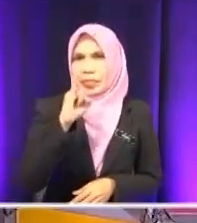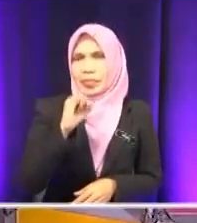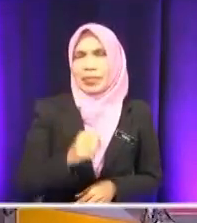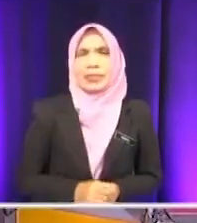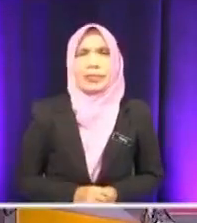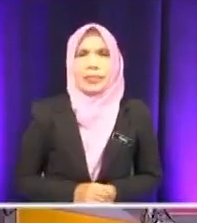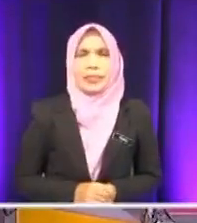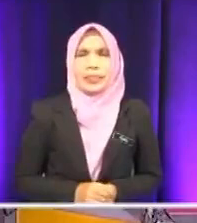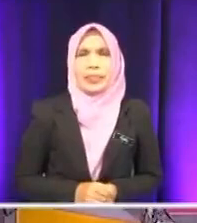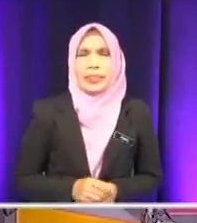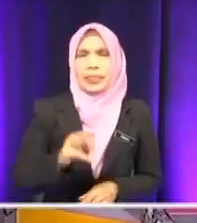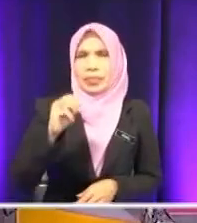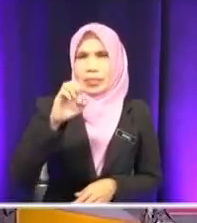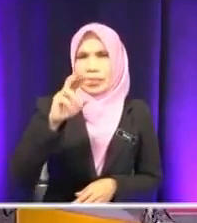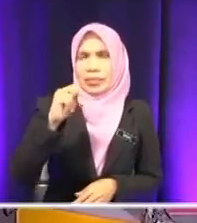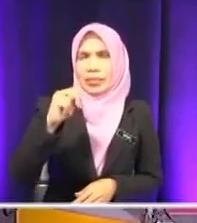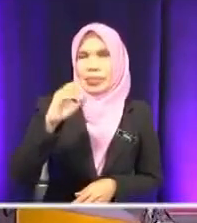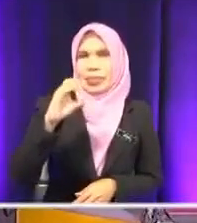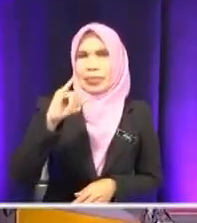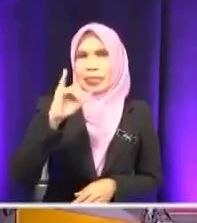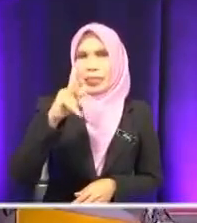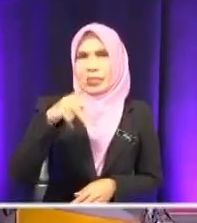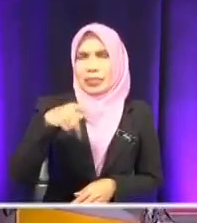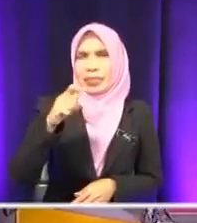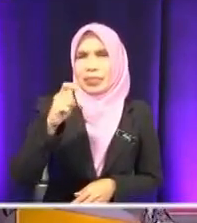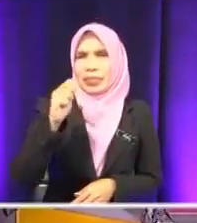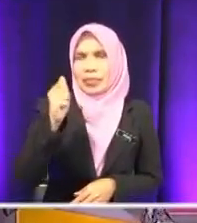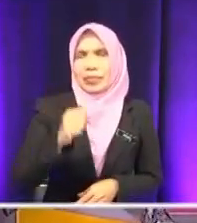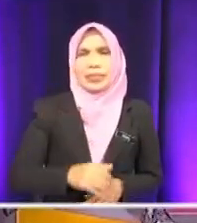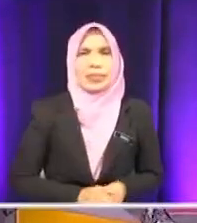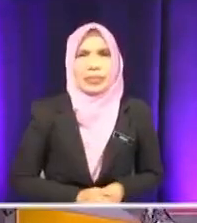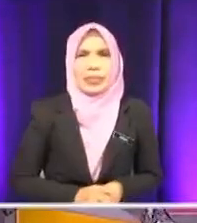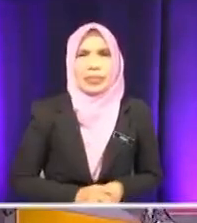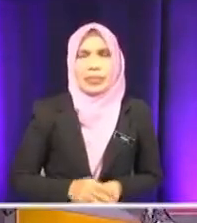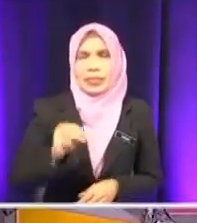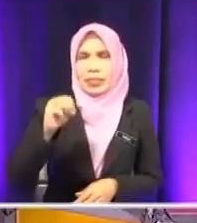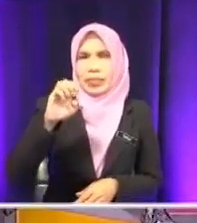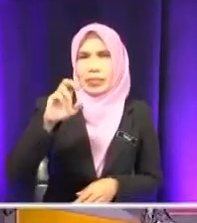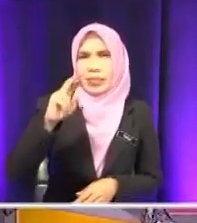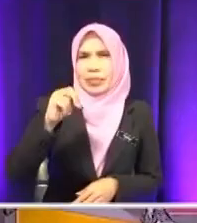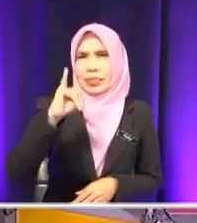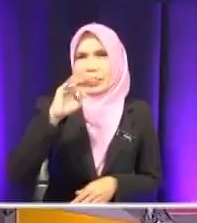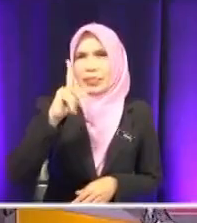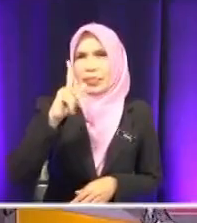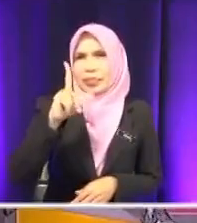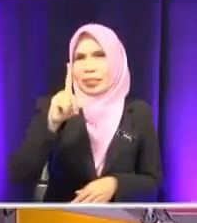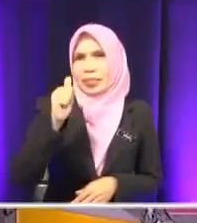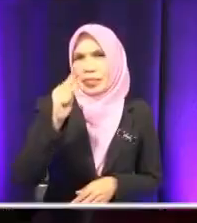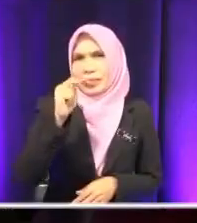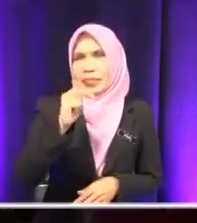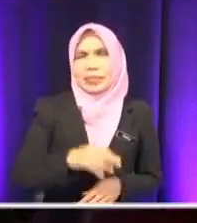makanya allahualam jadi kita tengok dulu kepada tengok seterusnya kepadanya